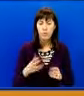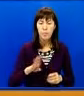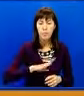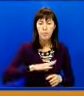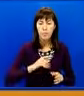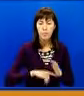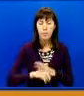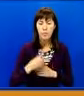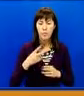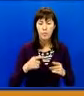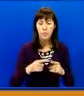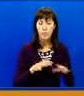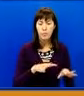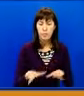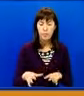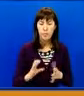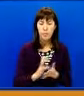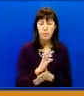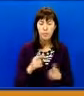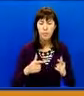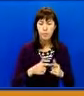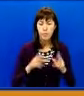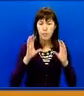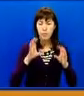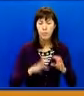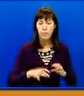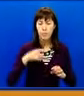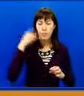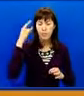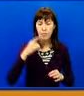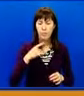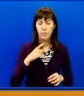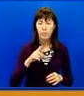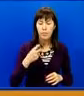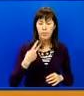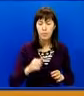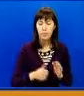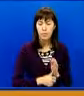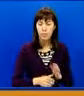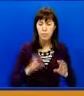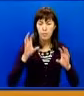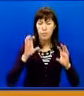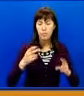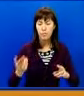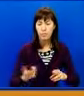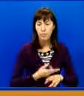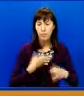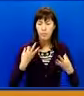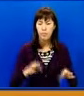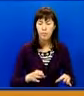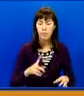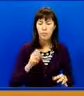же были возбуждены 2 уголовных дела по статьям Уголовного кодекса Республики Казахстан, 126 незаконное лишение свободы